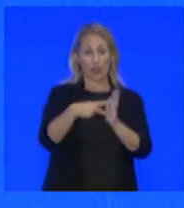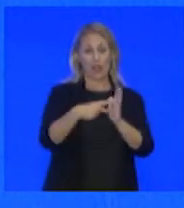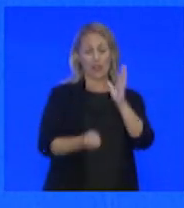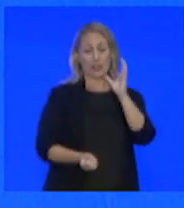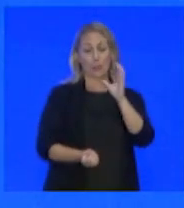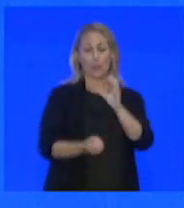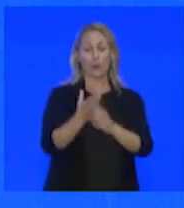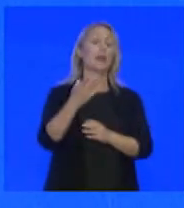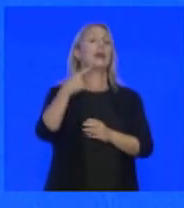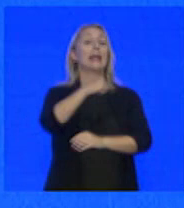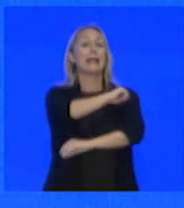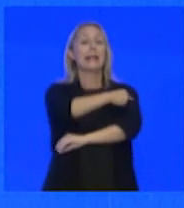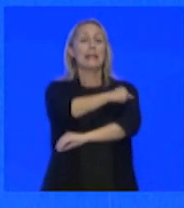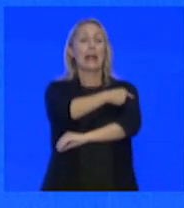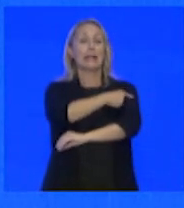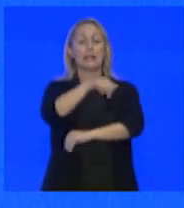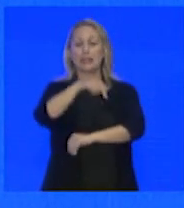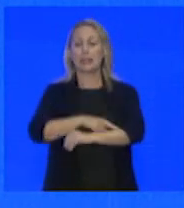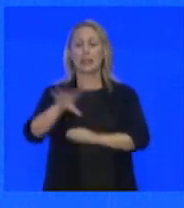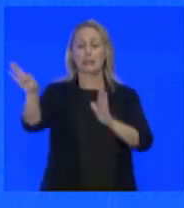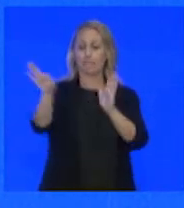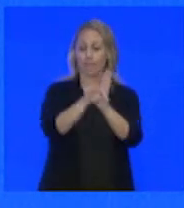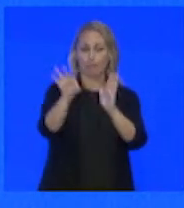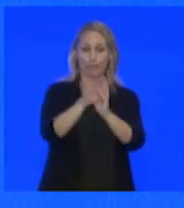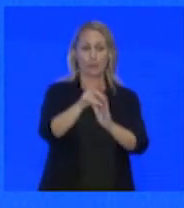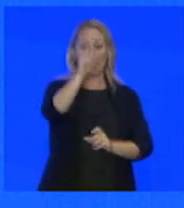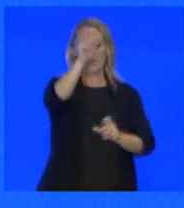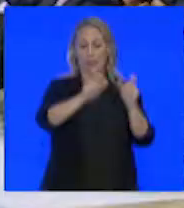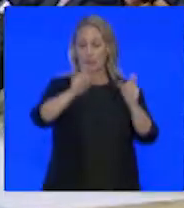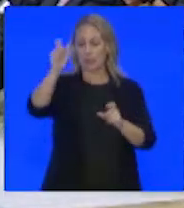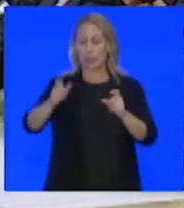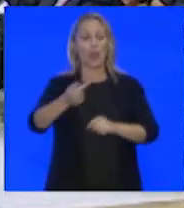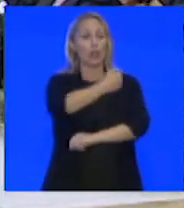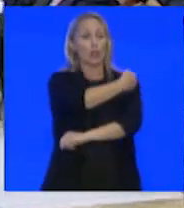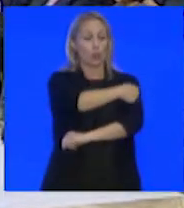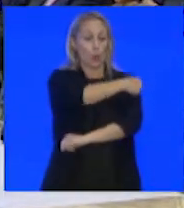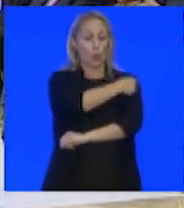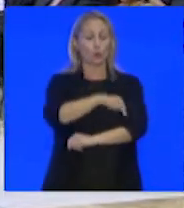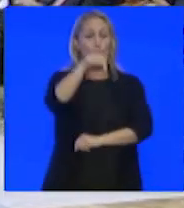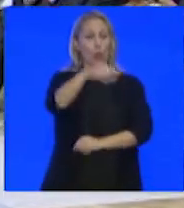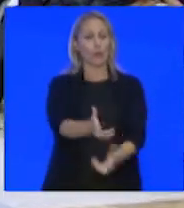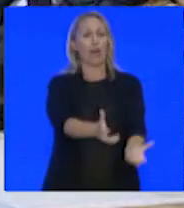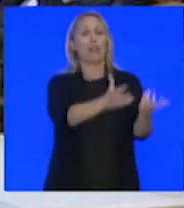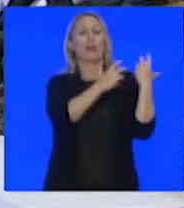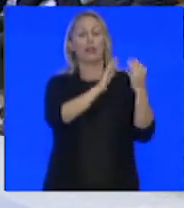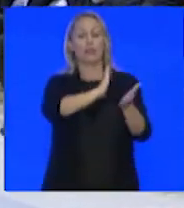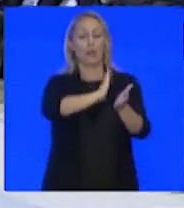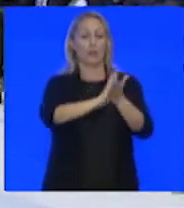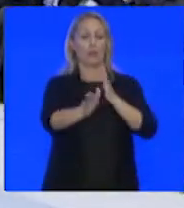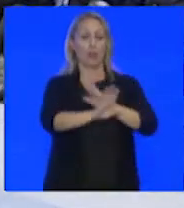γενικών γιατρών πρωτοβάθμιας υγείας, οι πρώτοι 800 θα αναλάβουν αμέσως τα καθήκοντά τους.